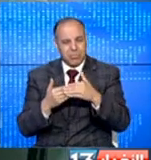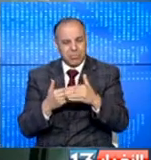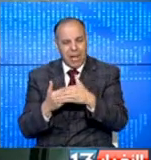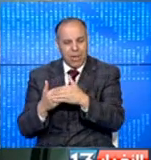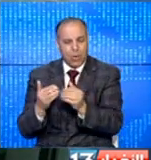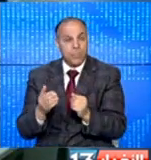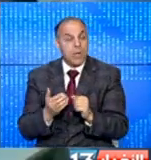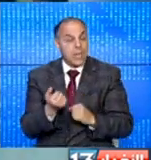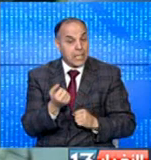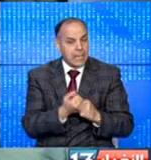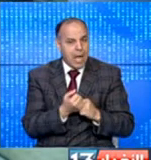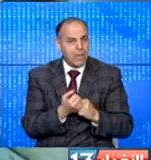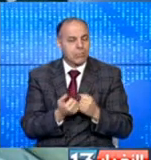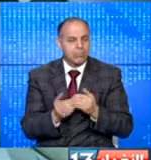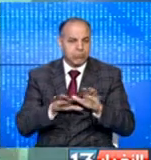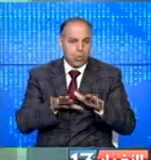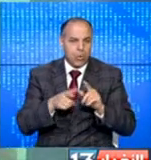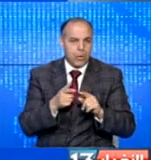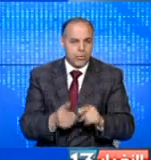محيطها دعما وتسييرا.